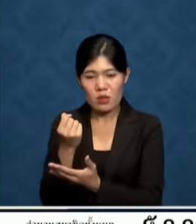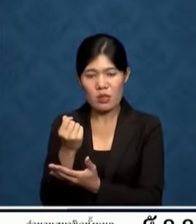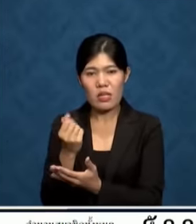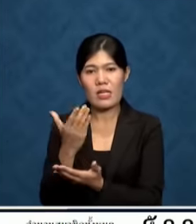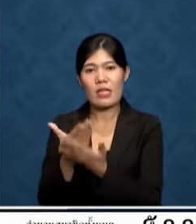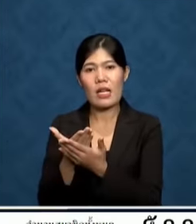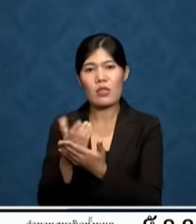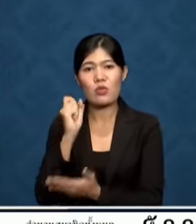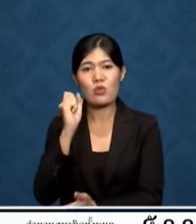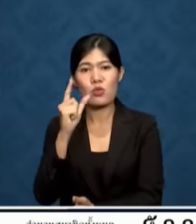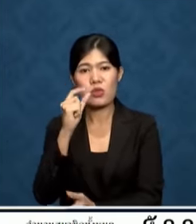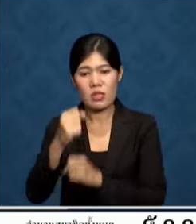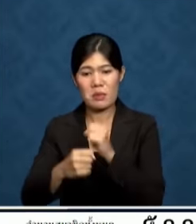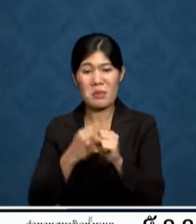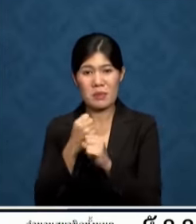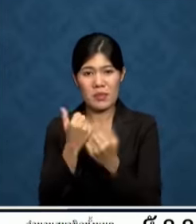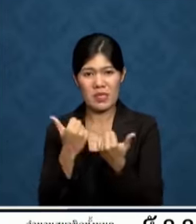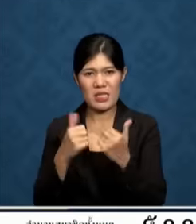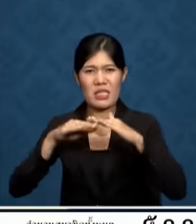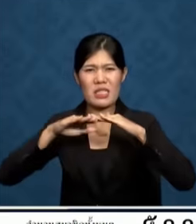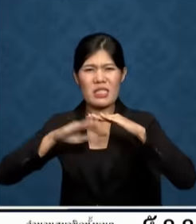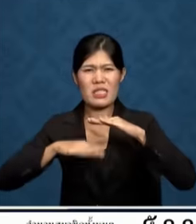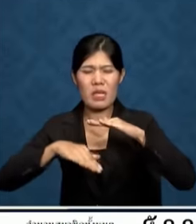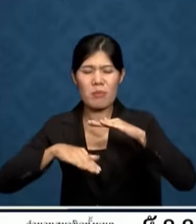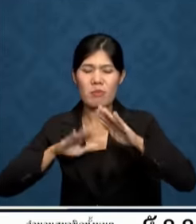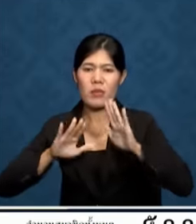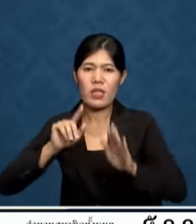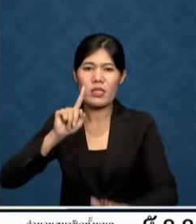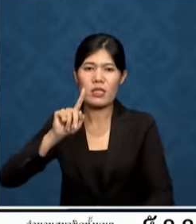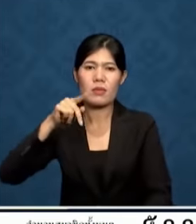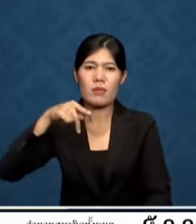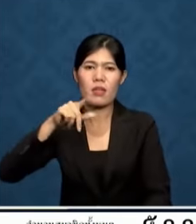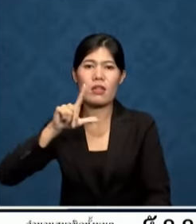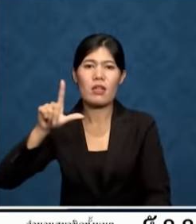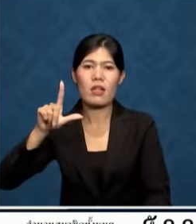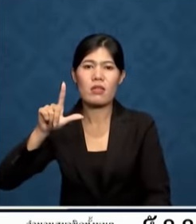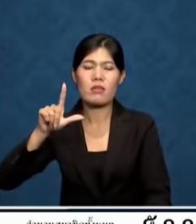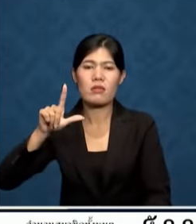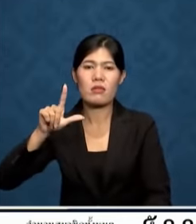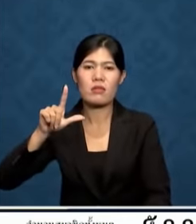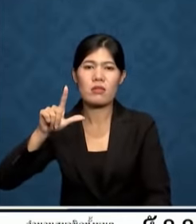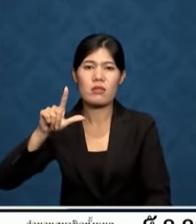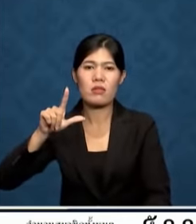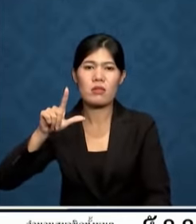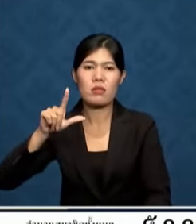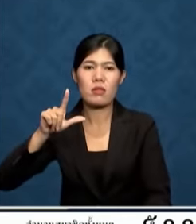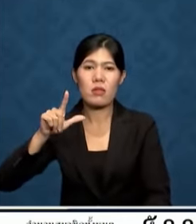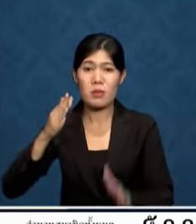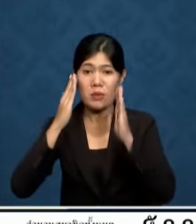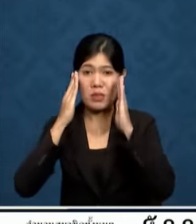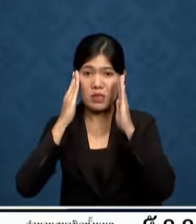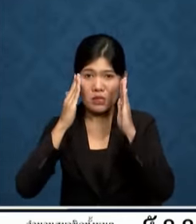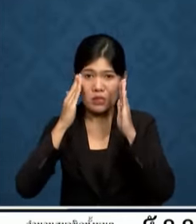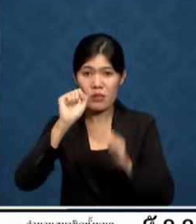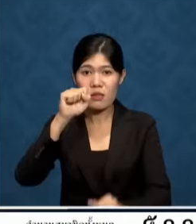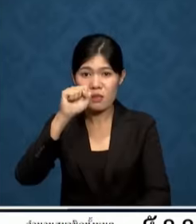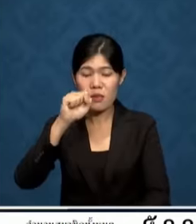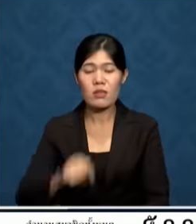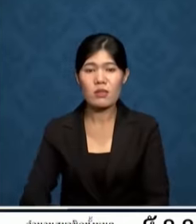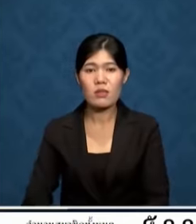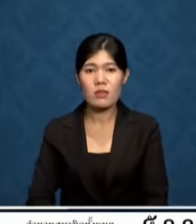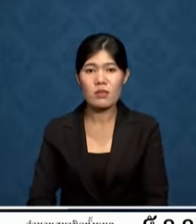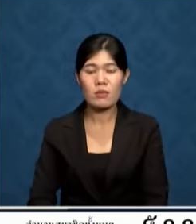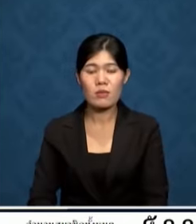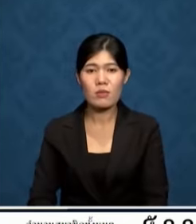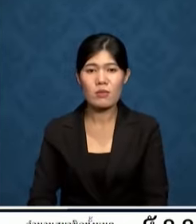เบิกไปจริงมีคนบอกว่าแค่หลักพันล้านแสดงว่าเป็นความตั้งใจมั้ครับตั้ง